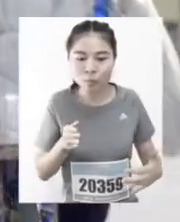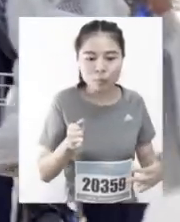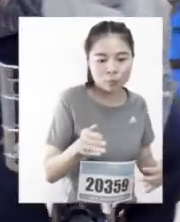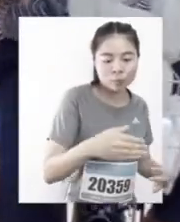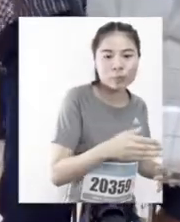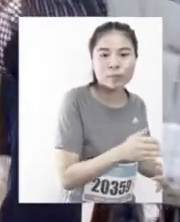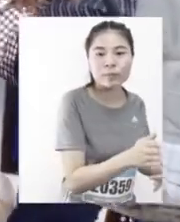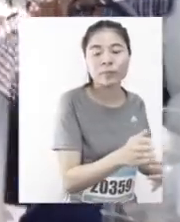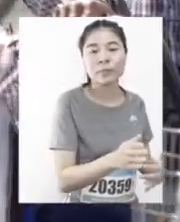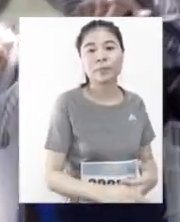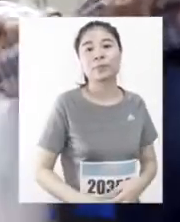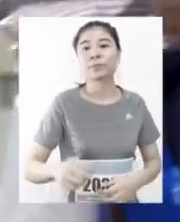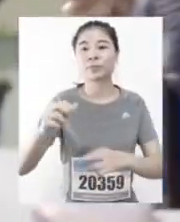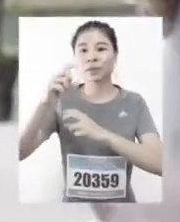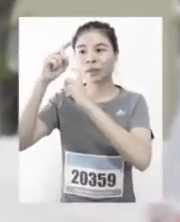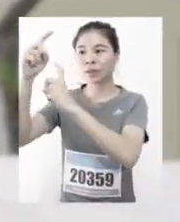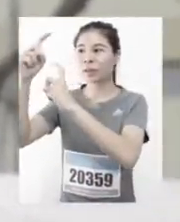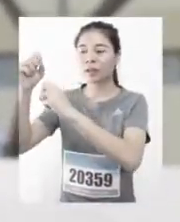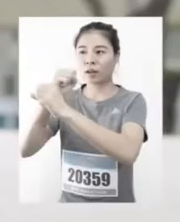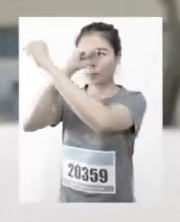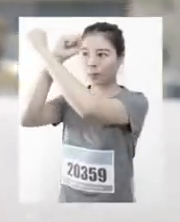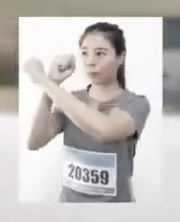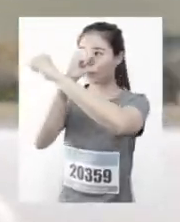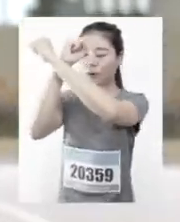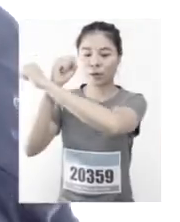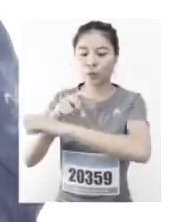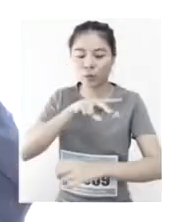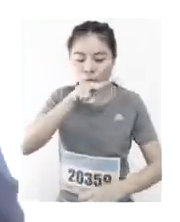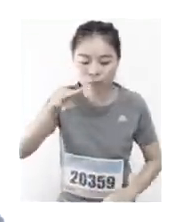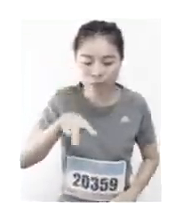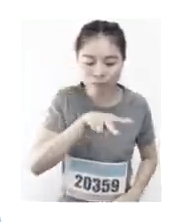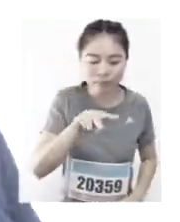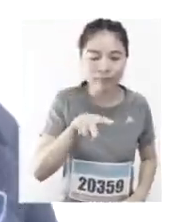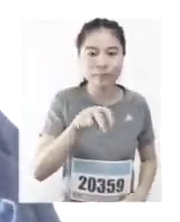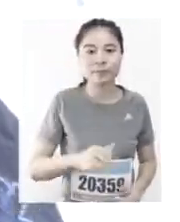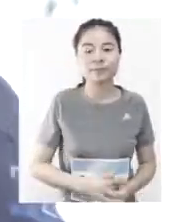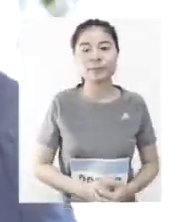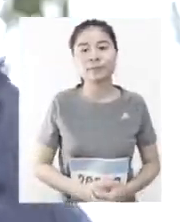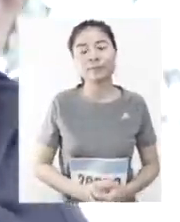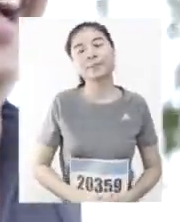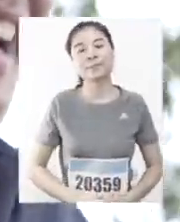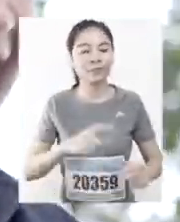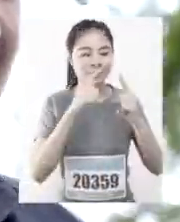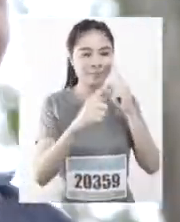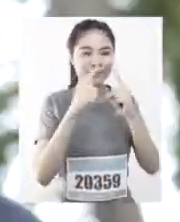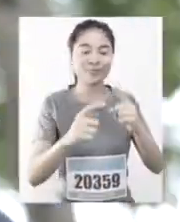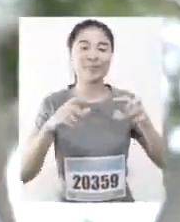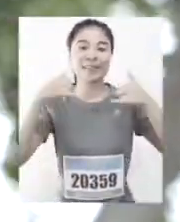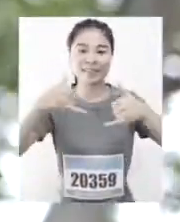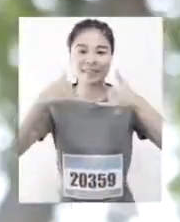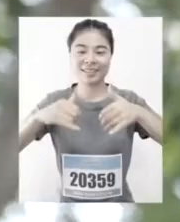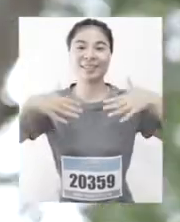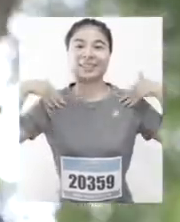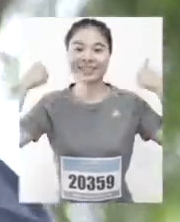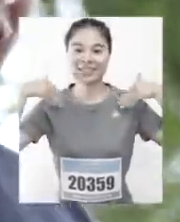เป็นระบบเซฟตี้ที่คอยเป็นหูเป็นตาให้ความปลอดภัยและยังมีโหมดเอนเตอร์เทนให้คุณไปตลอดเส้นท